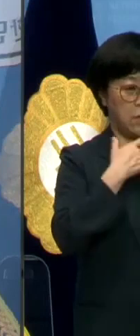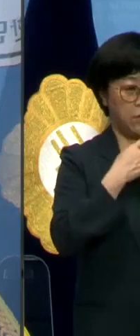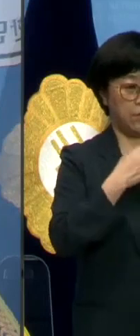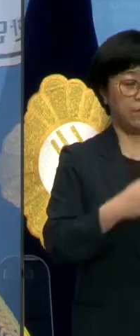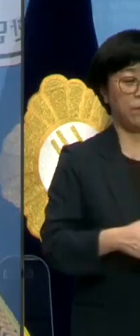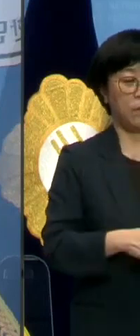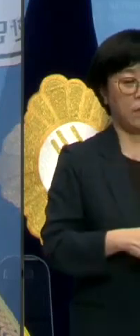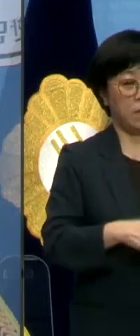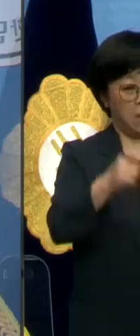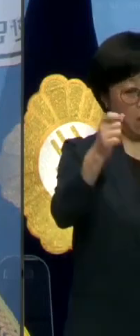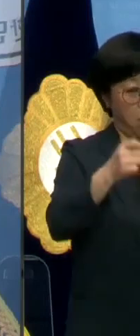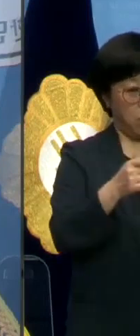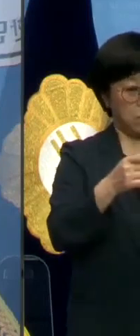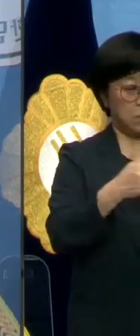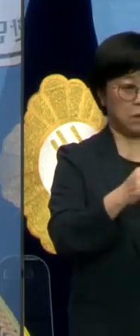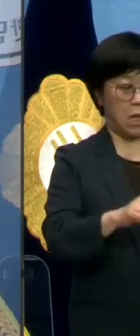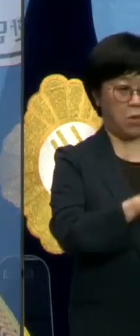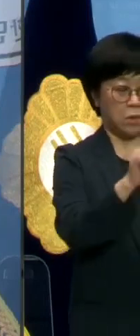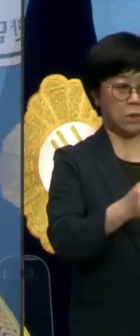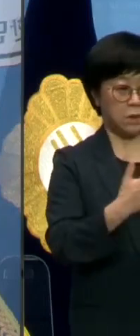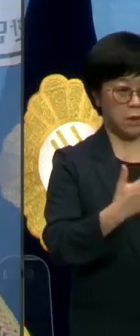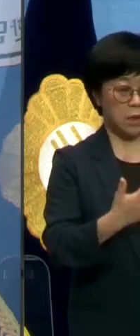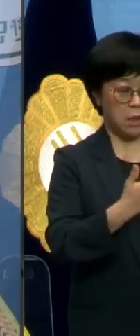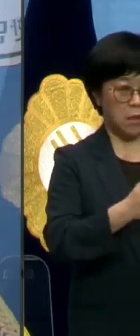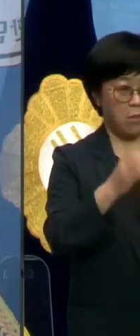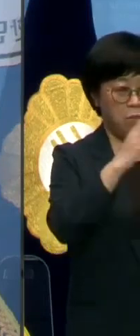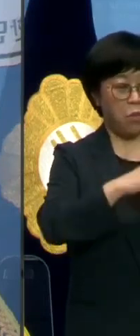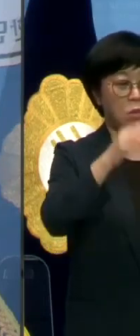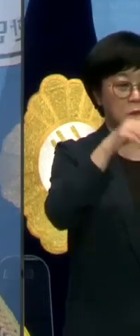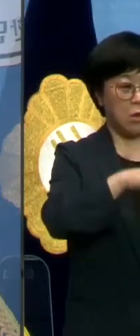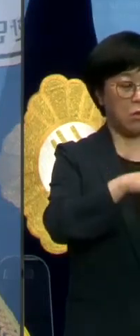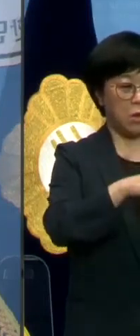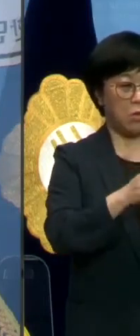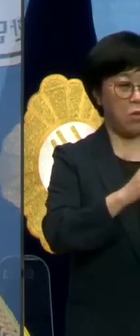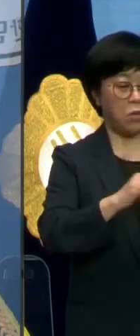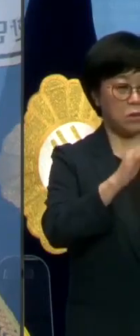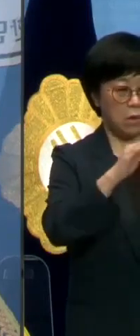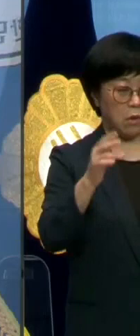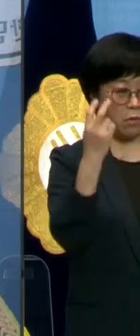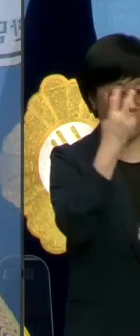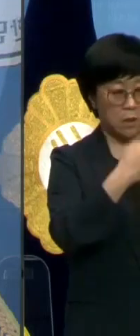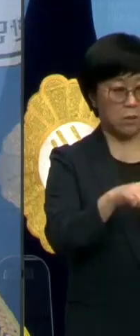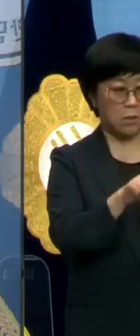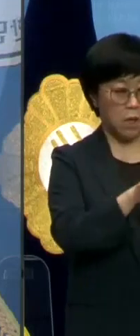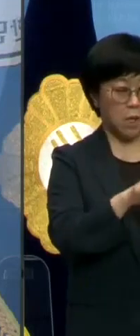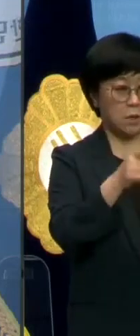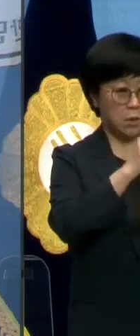바라며 다가오는 4월 7일 보궐선거의 공정한 관리를 위한